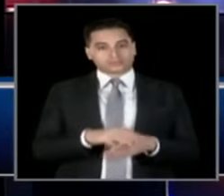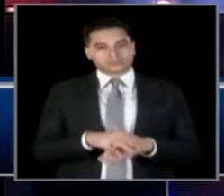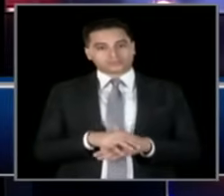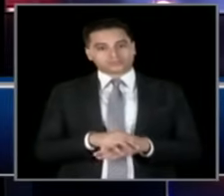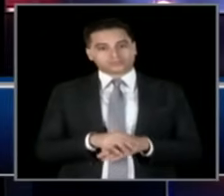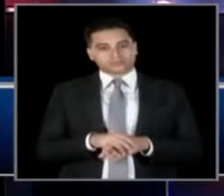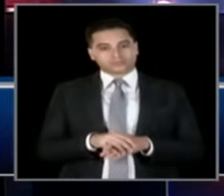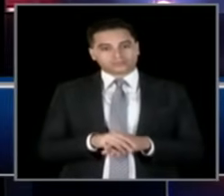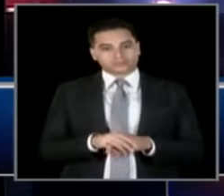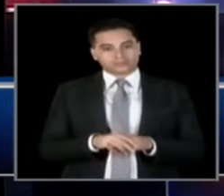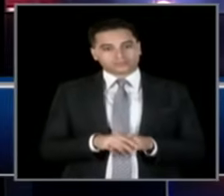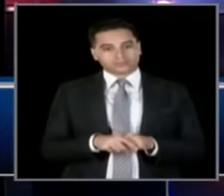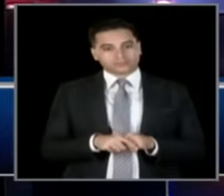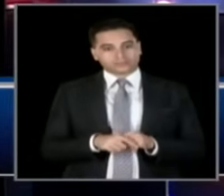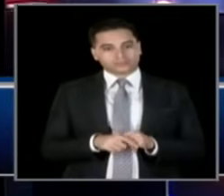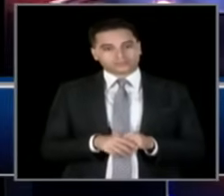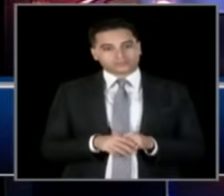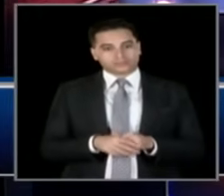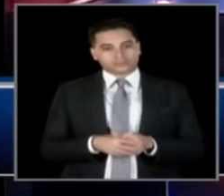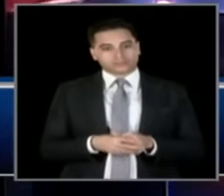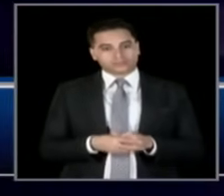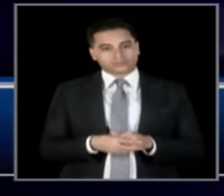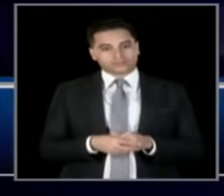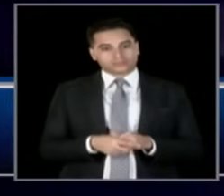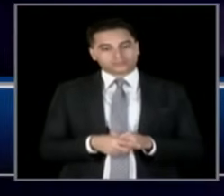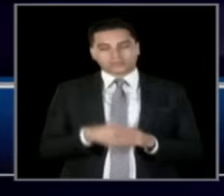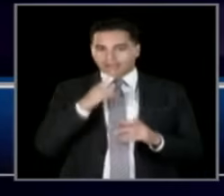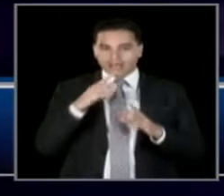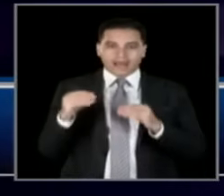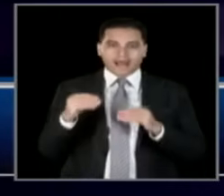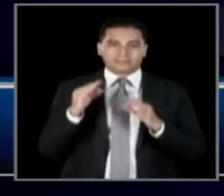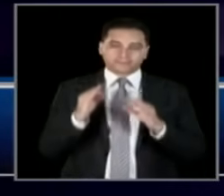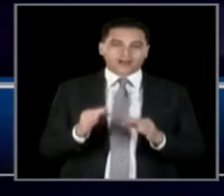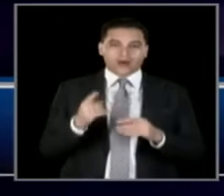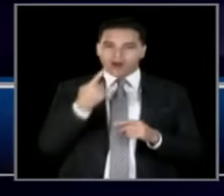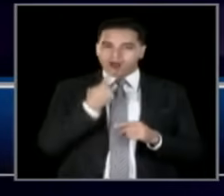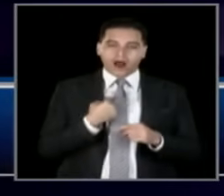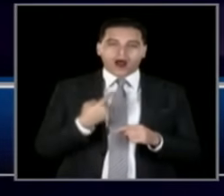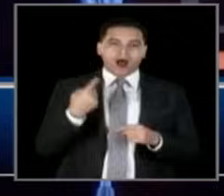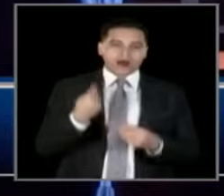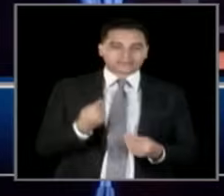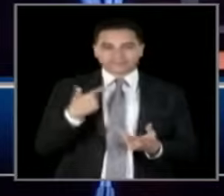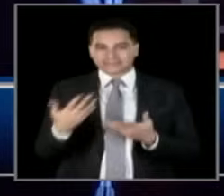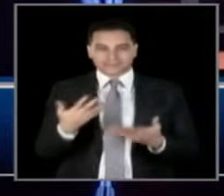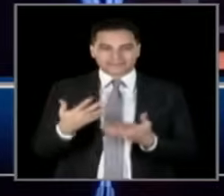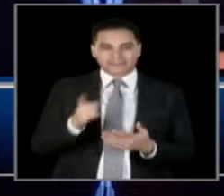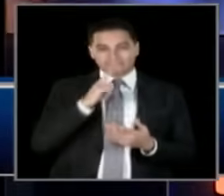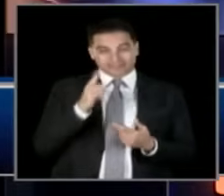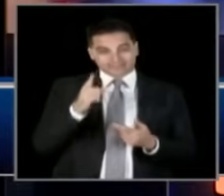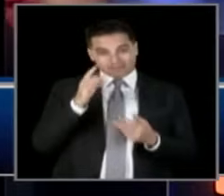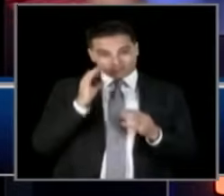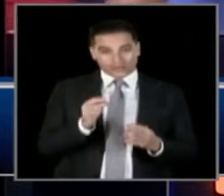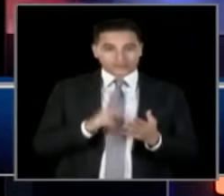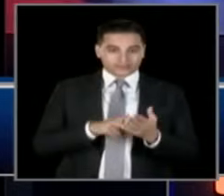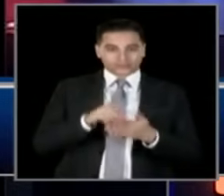فانا لازم استشيرهم الاول. ف ناخد راي بعض، ولكن لو احنا متاكدين من الاجابه ما نستناش حد.